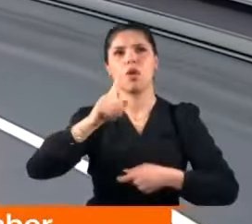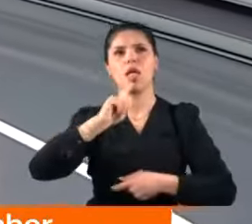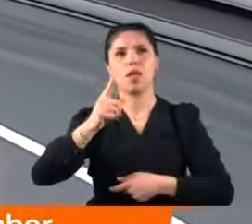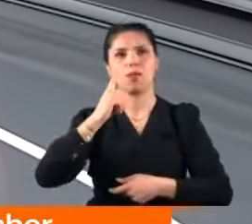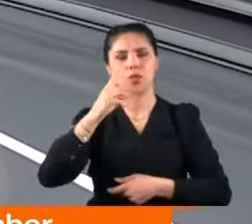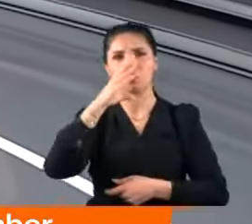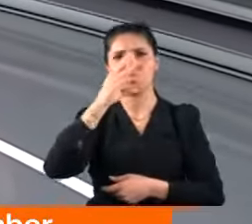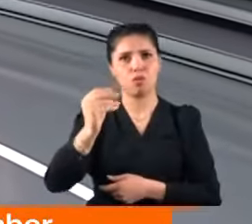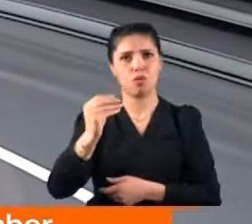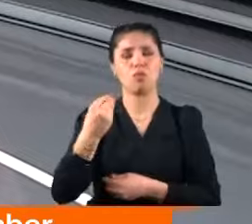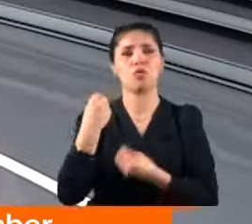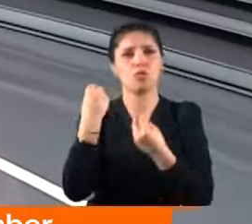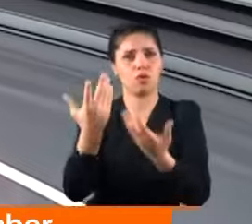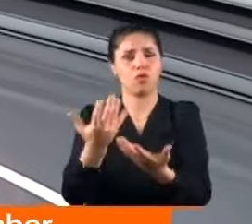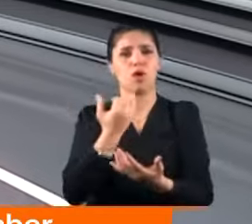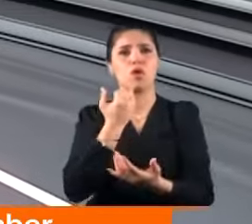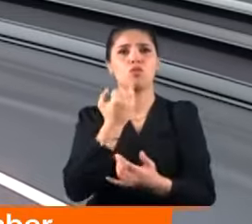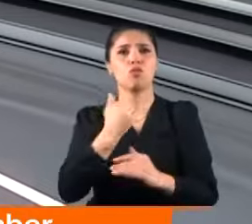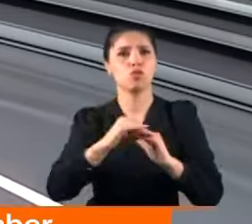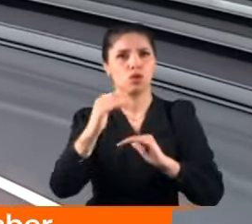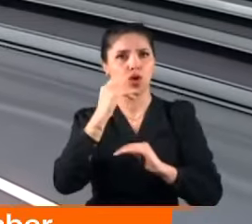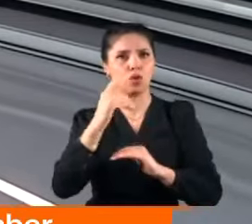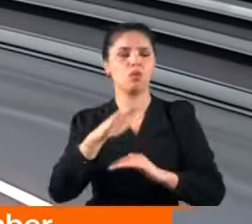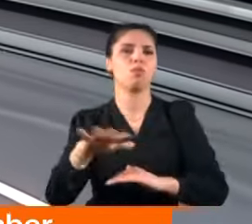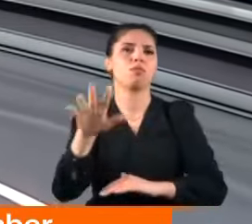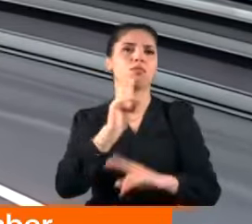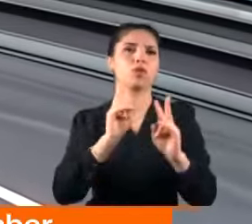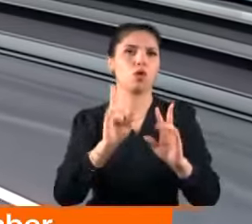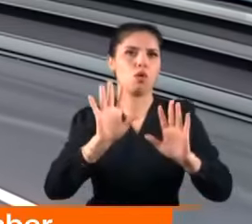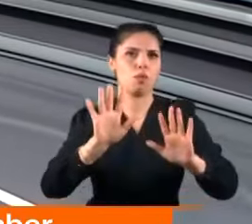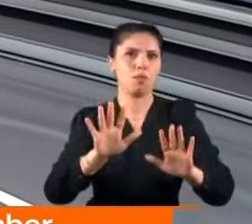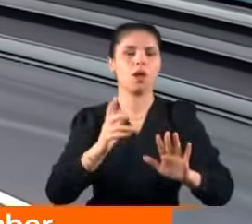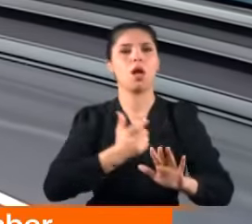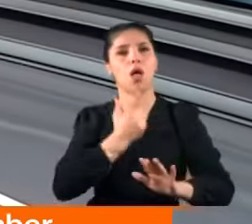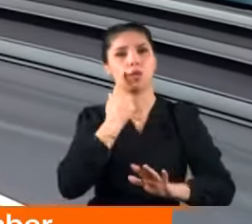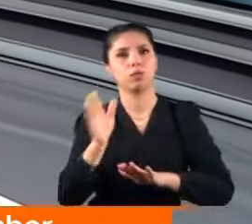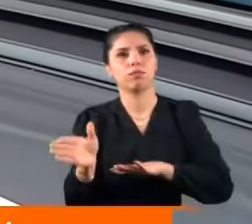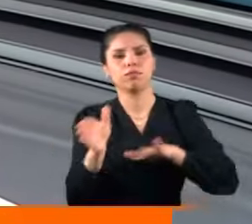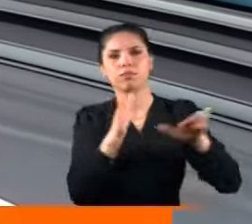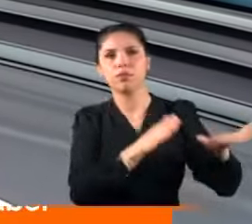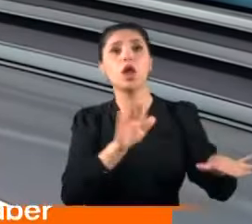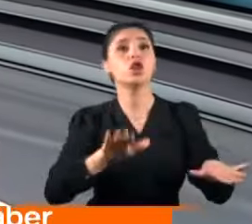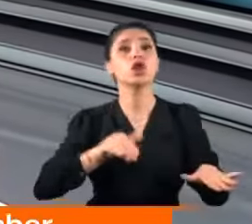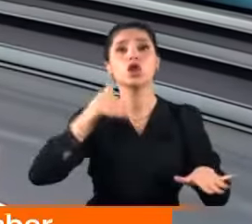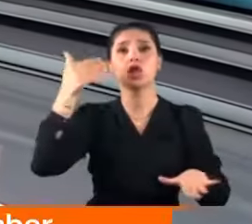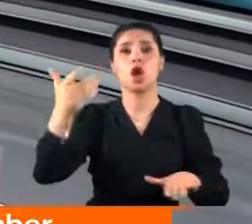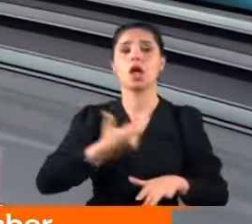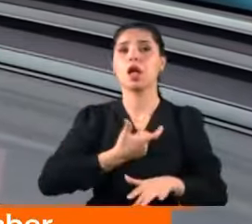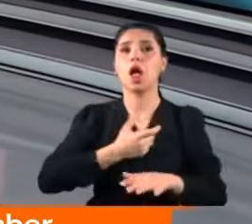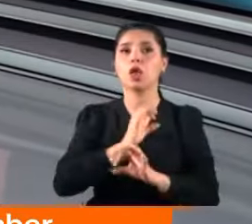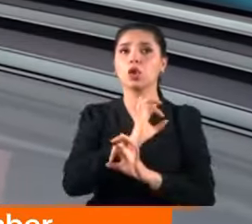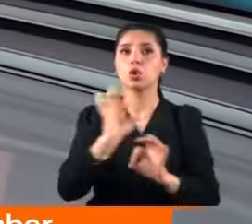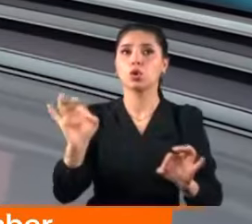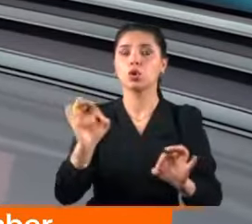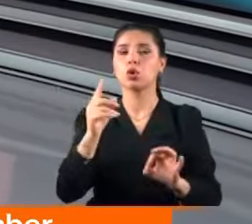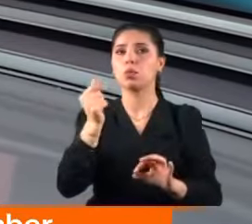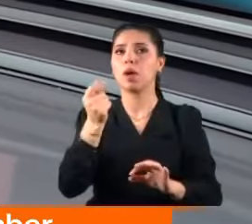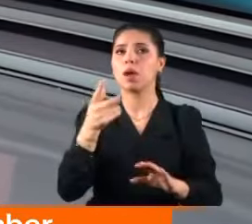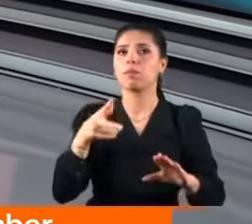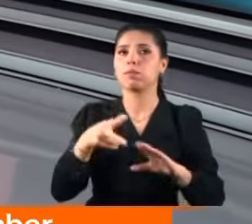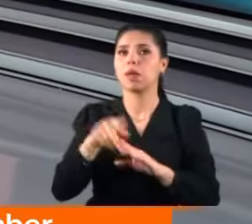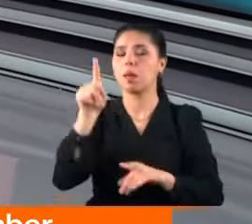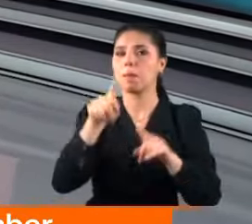karşılığında promosyon da veriyor müşterilerine. Buraya kadar her şey normal, yani yasal, ama bundan sonraki süreçte yasal olmayan bir kesinti yapılıyor